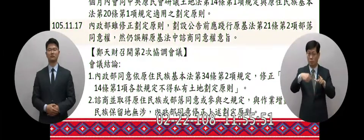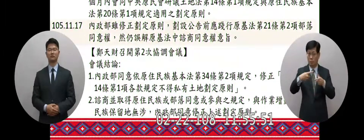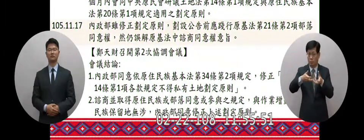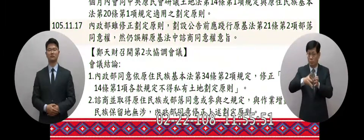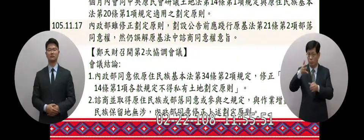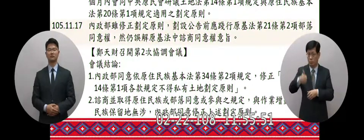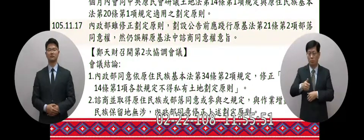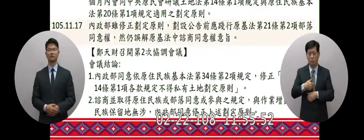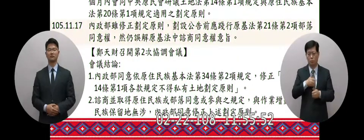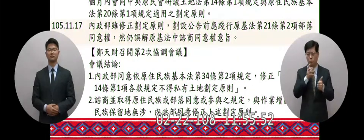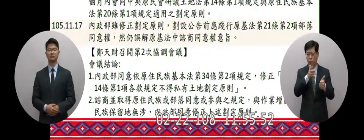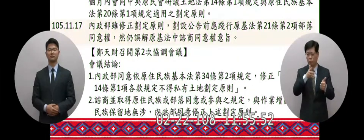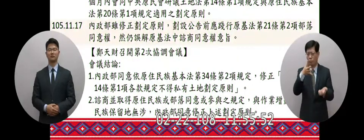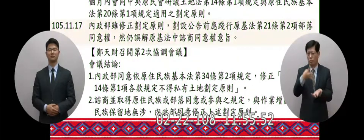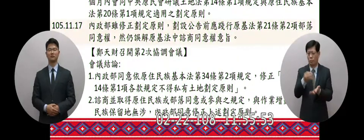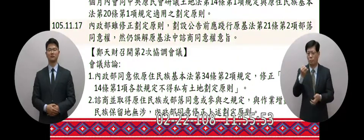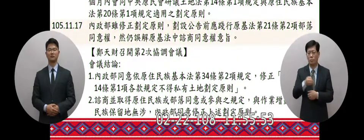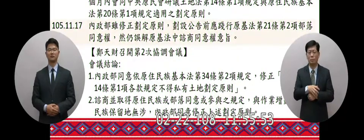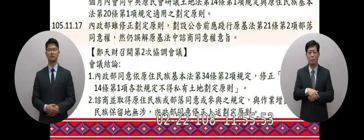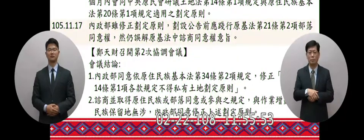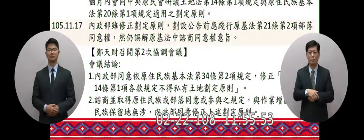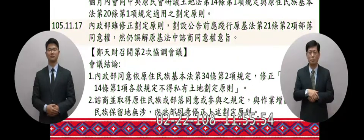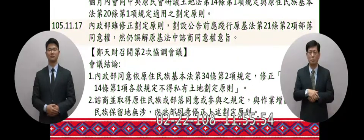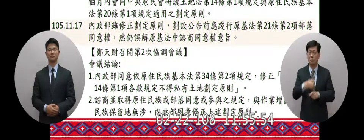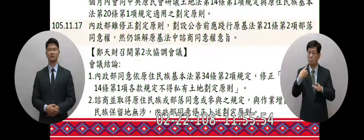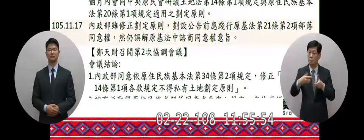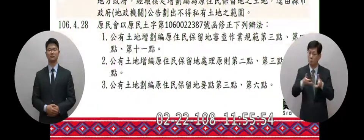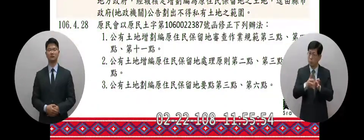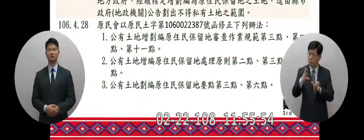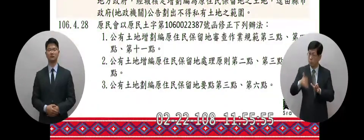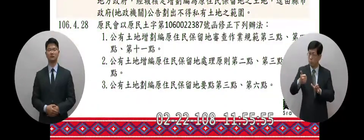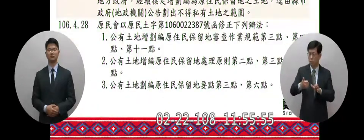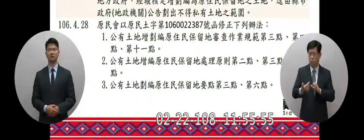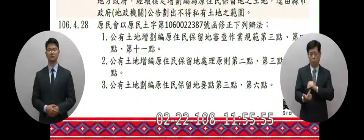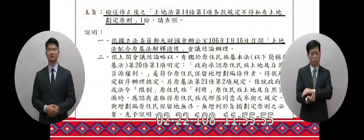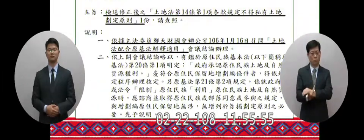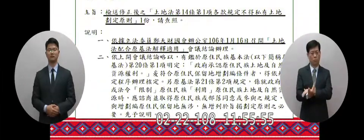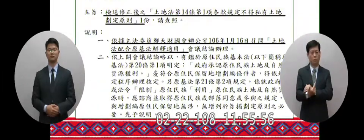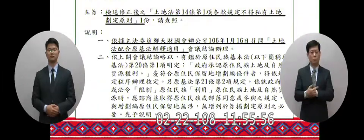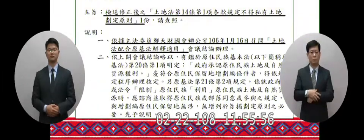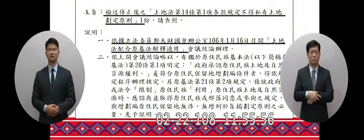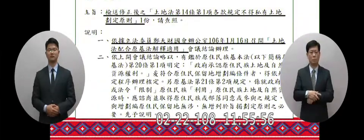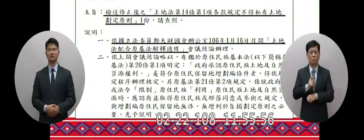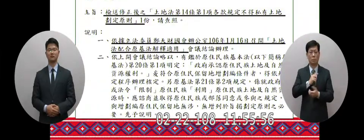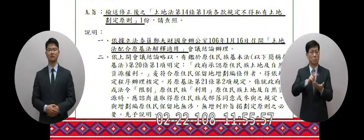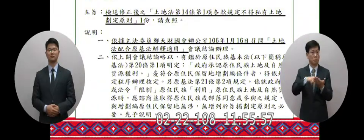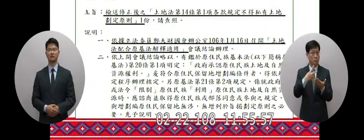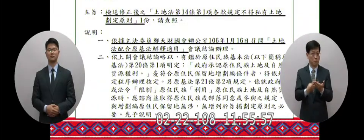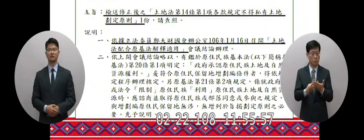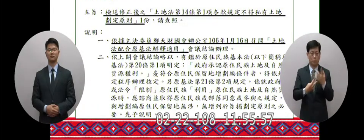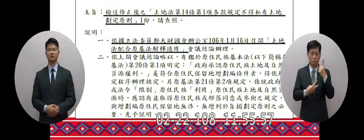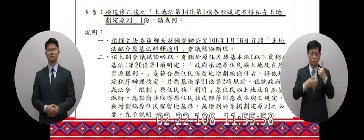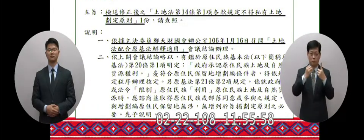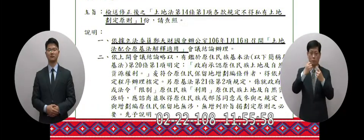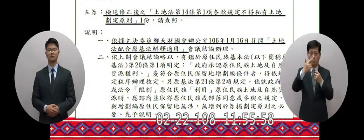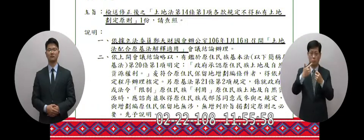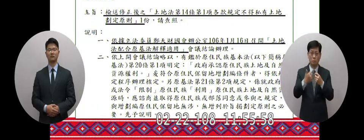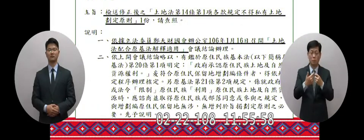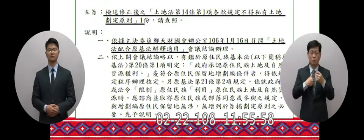长咨询了很多次，叶部长很快的啊就修正了，在